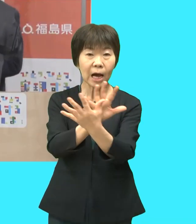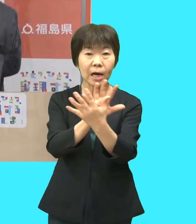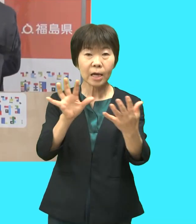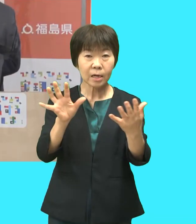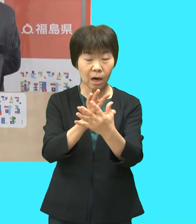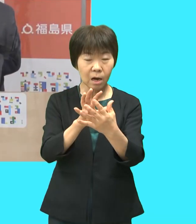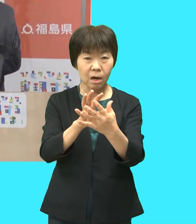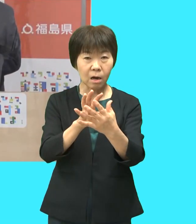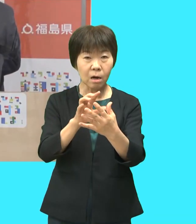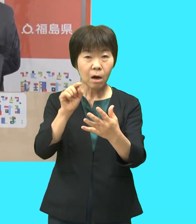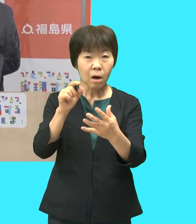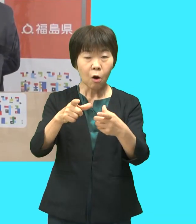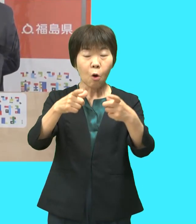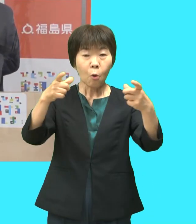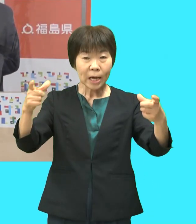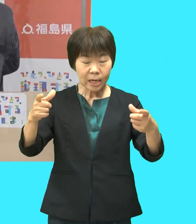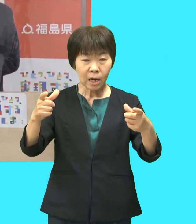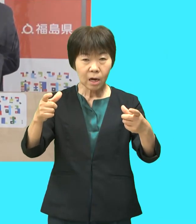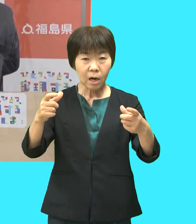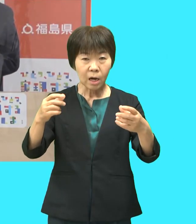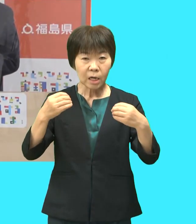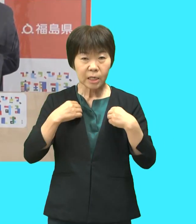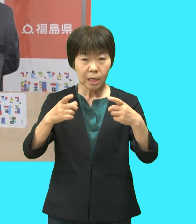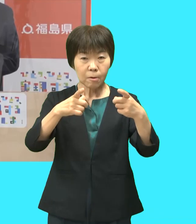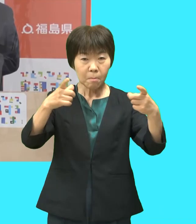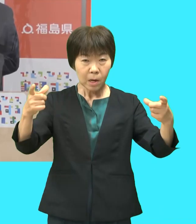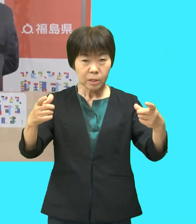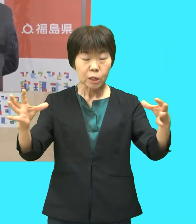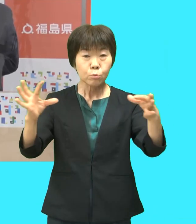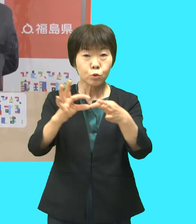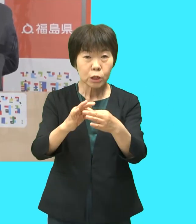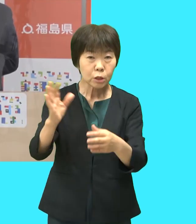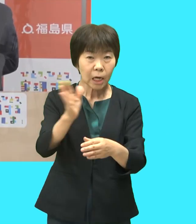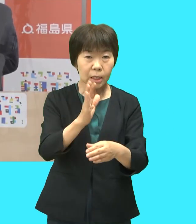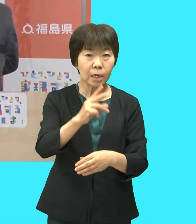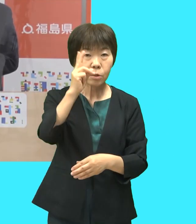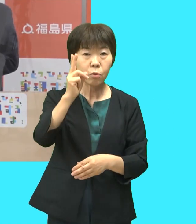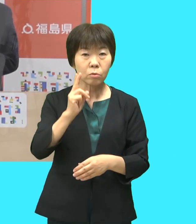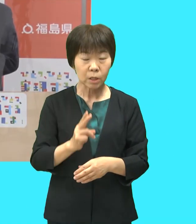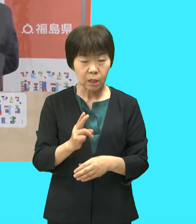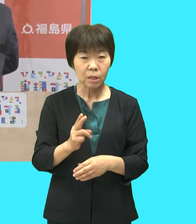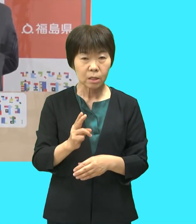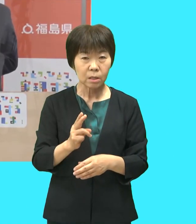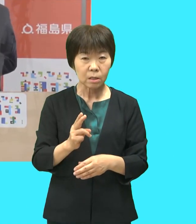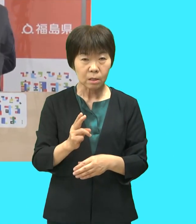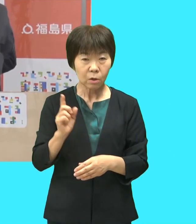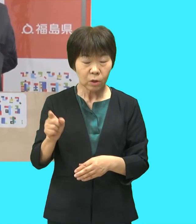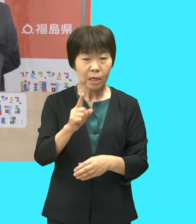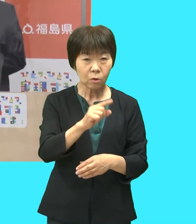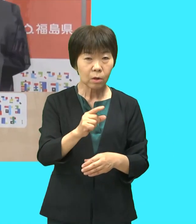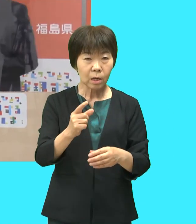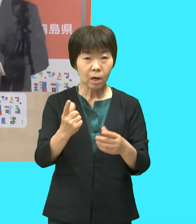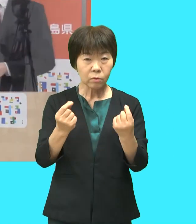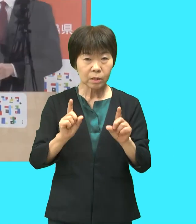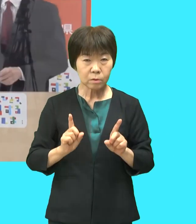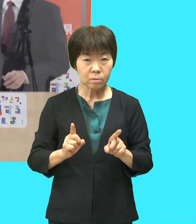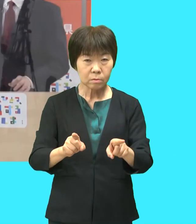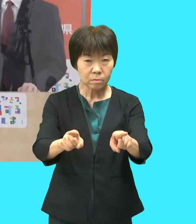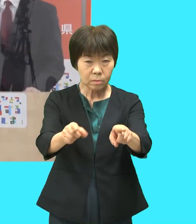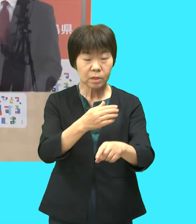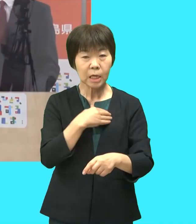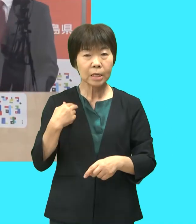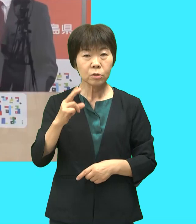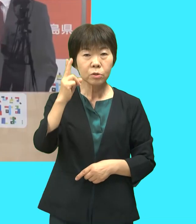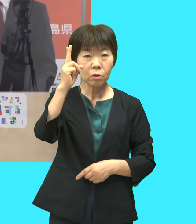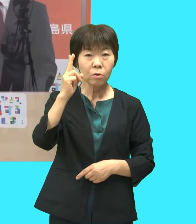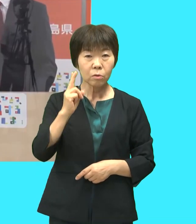に感染者の増に結びつかないように、先ほど言った両輪が両立できるように、福島県全